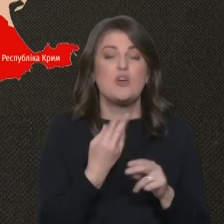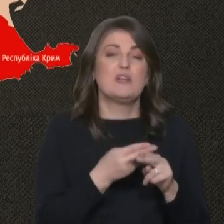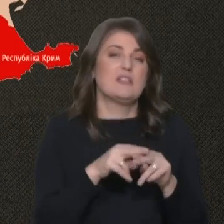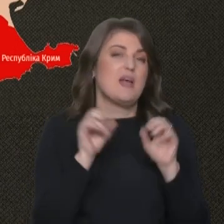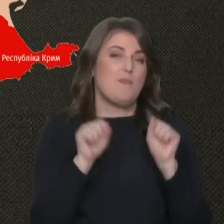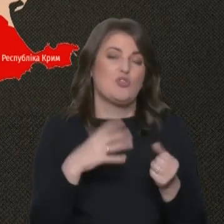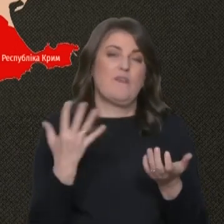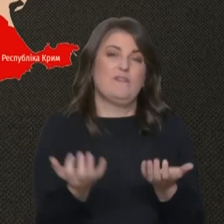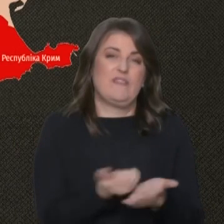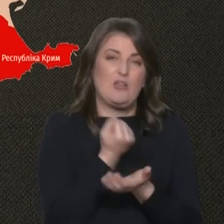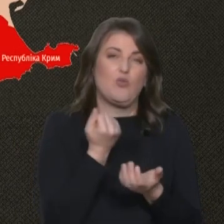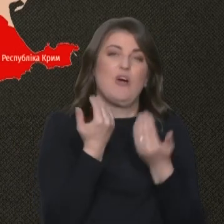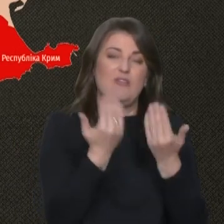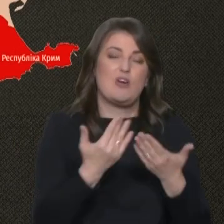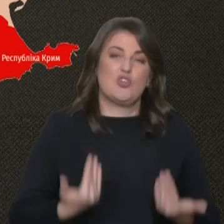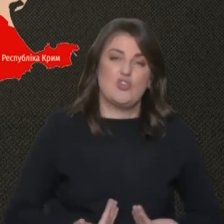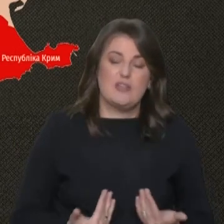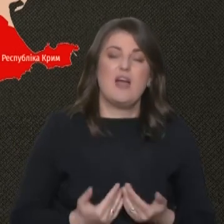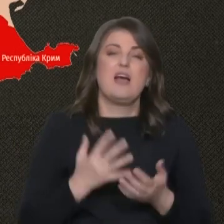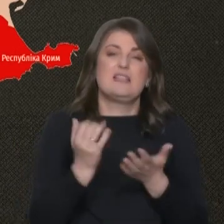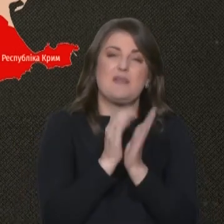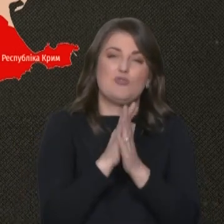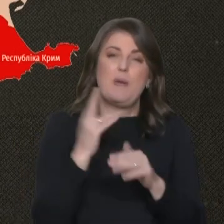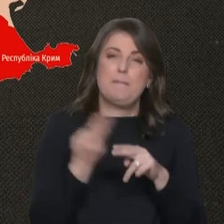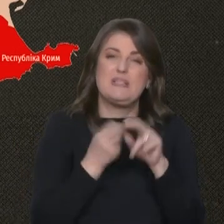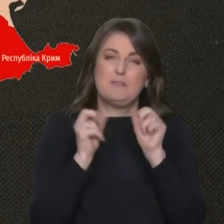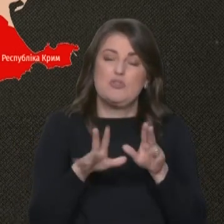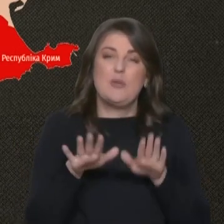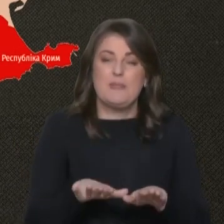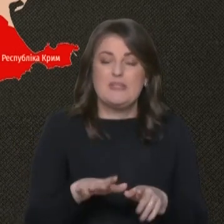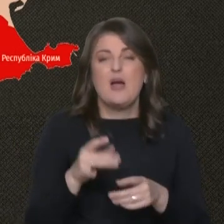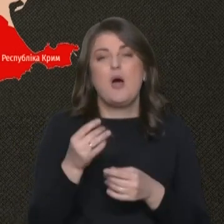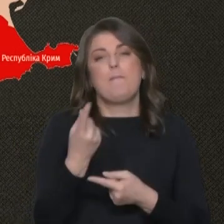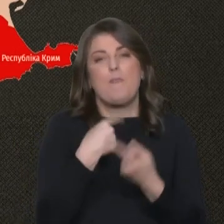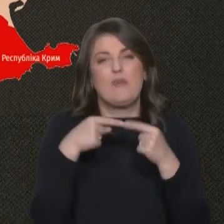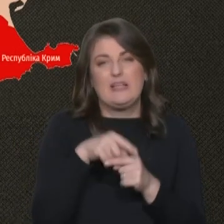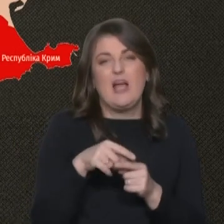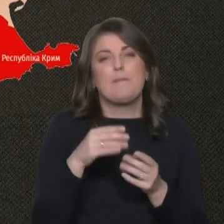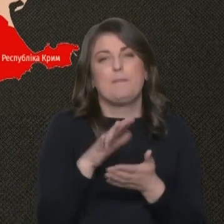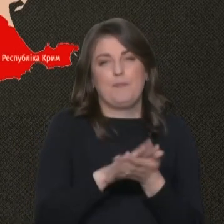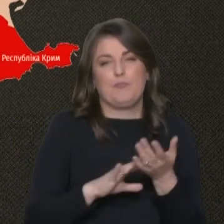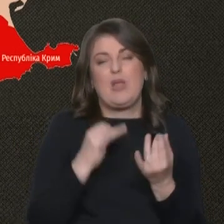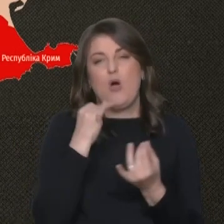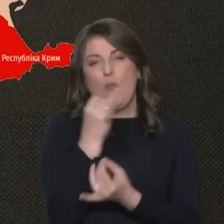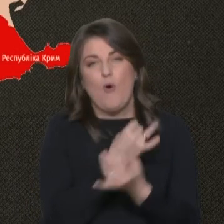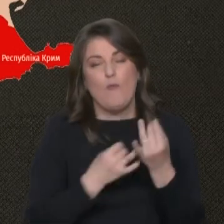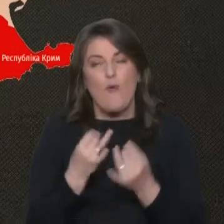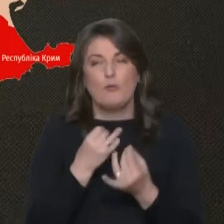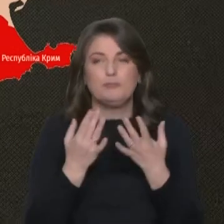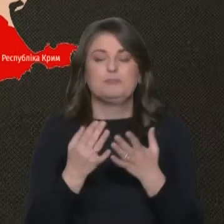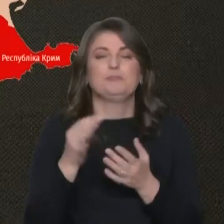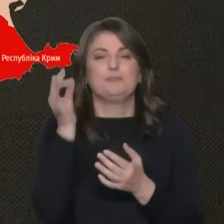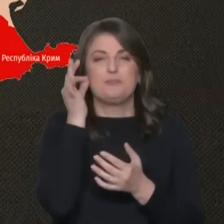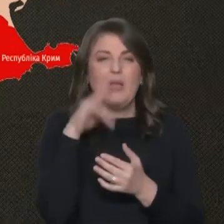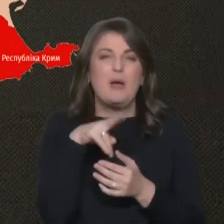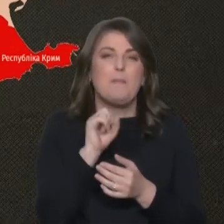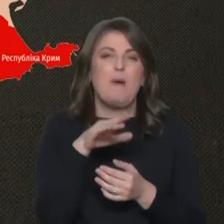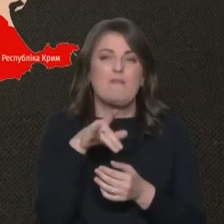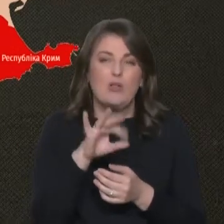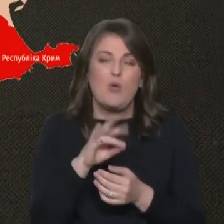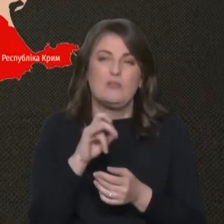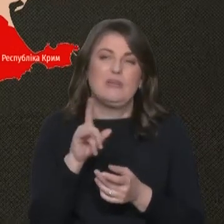може врятувати ваше життя. Знайдіть, будь ласка, безпечне місце. Повертаємось до обговорення. Павло Лакійчук, нагадаю, керівник безпекових